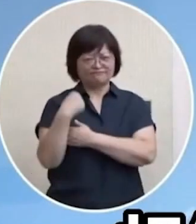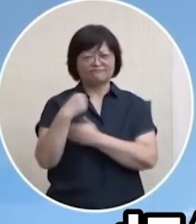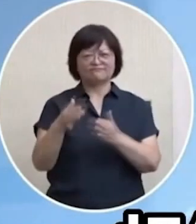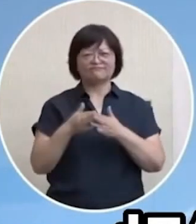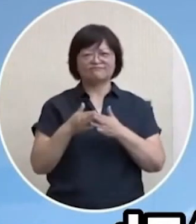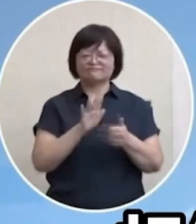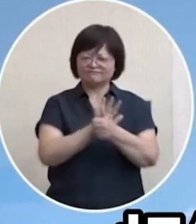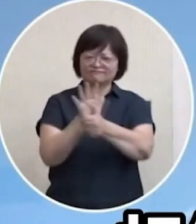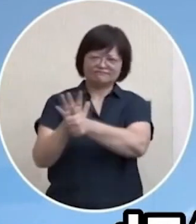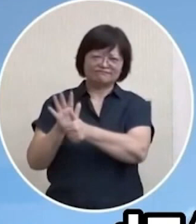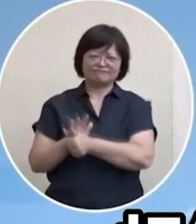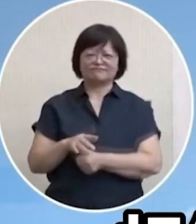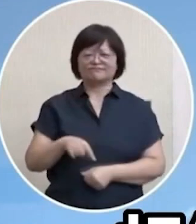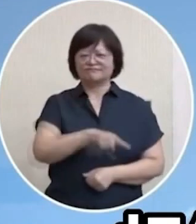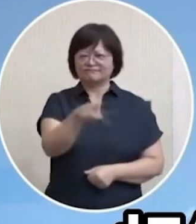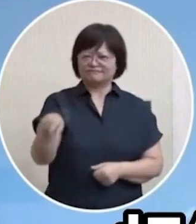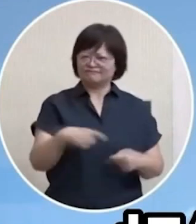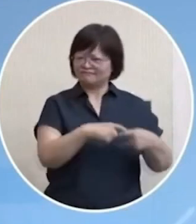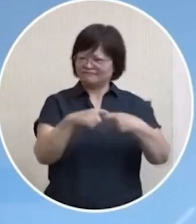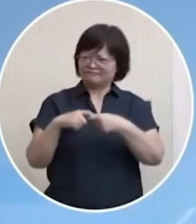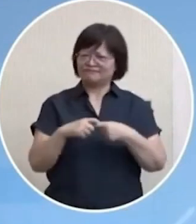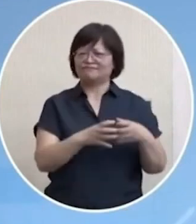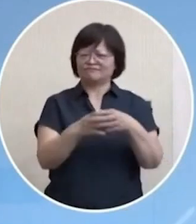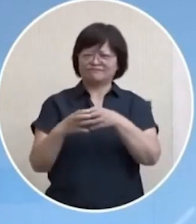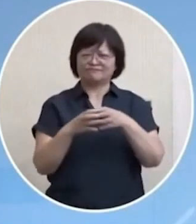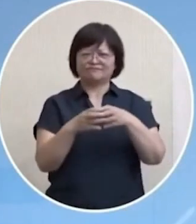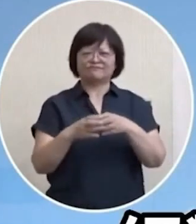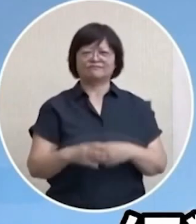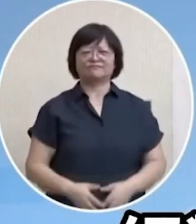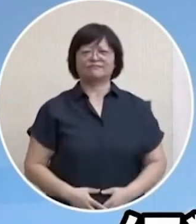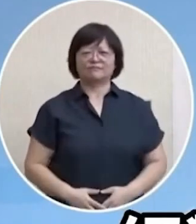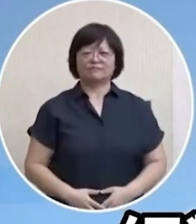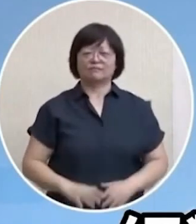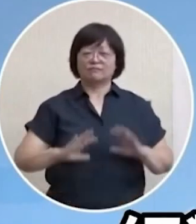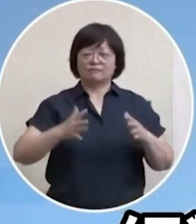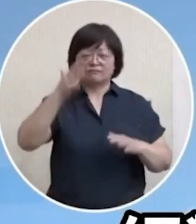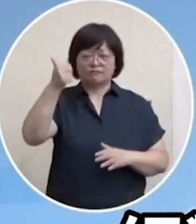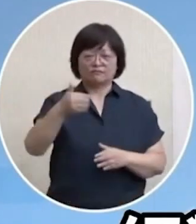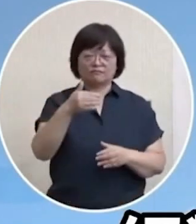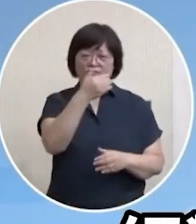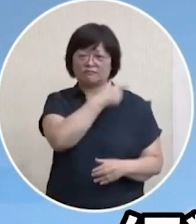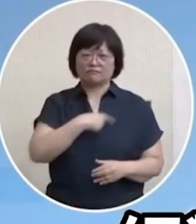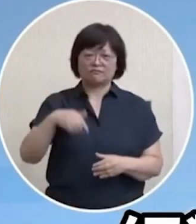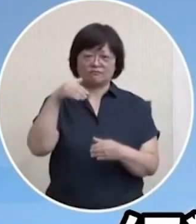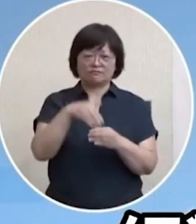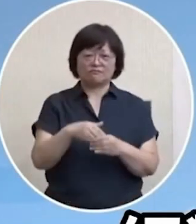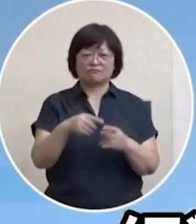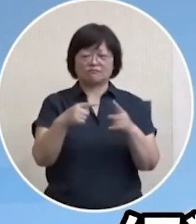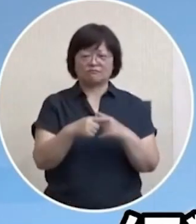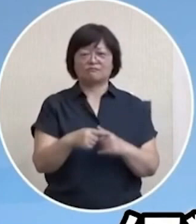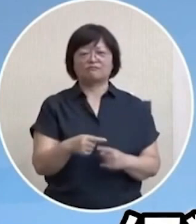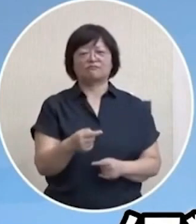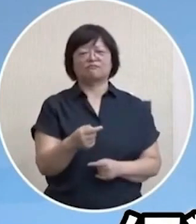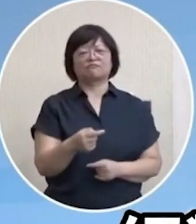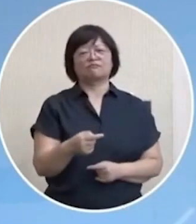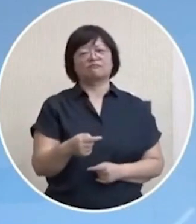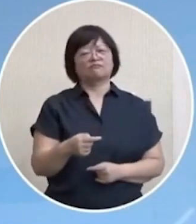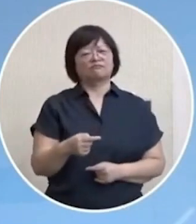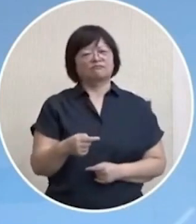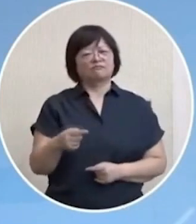相信这一次要选总统的人绝对不可能背离主流民